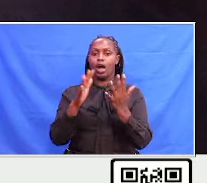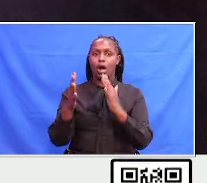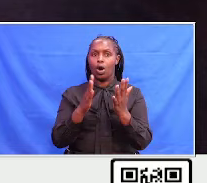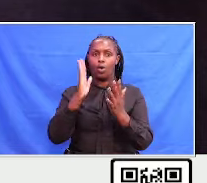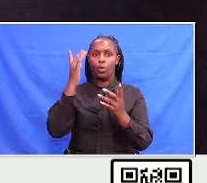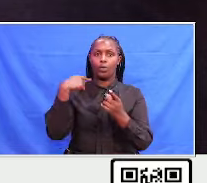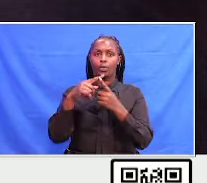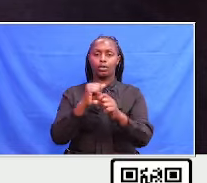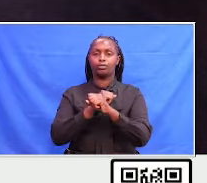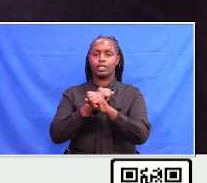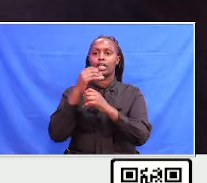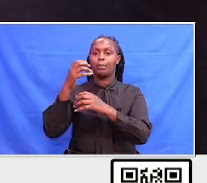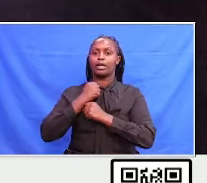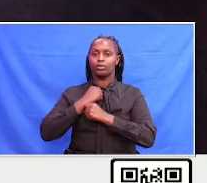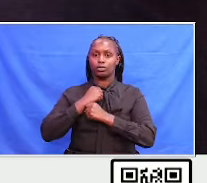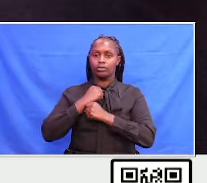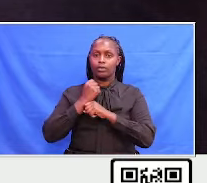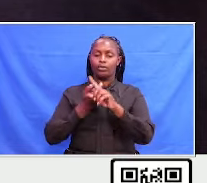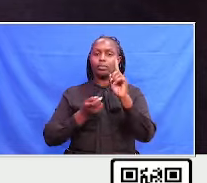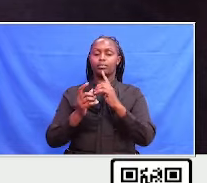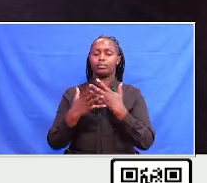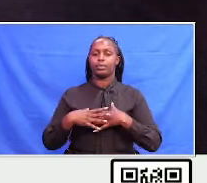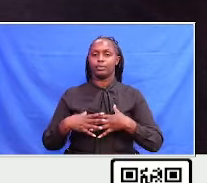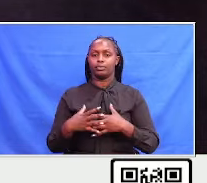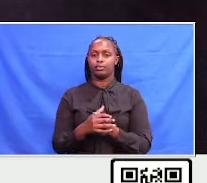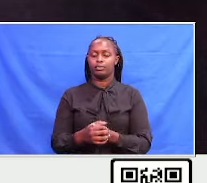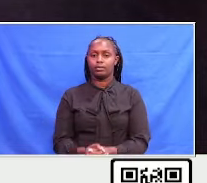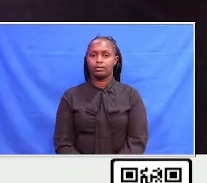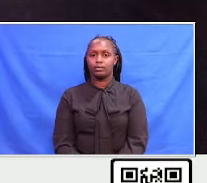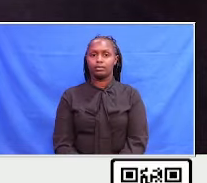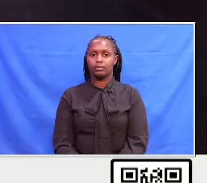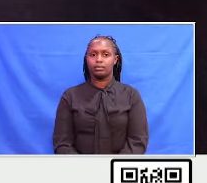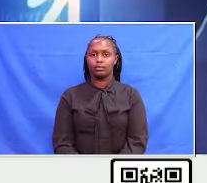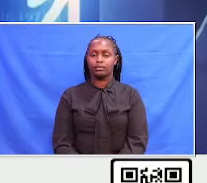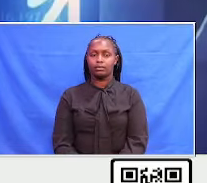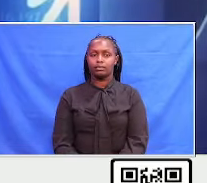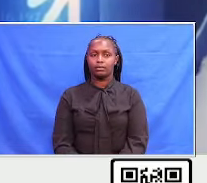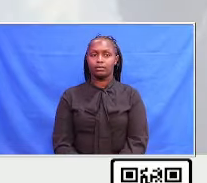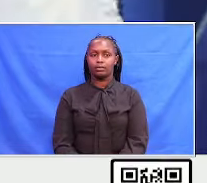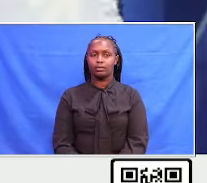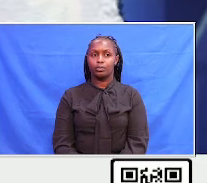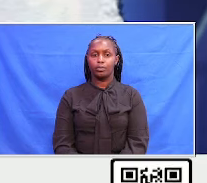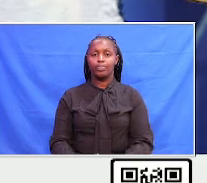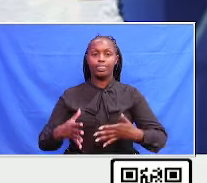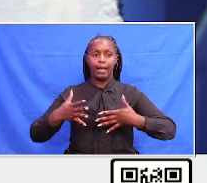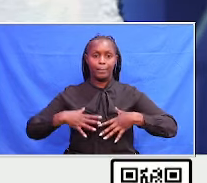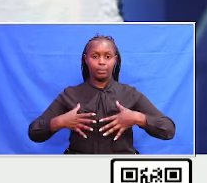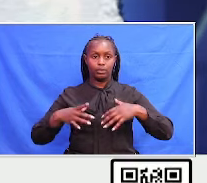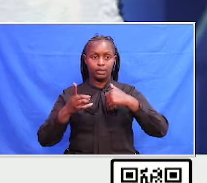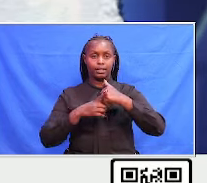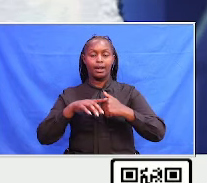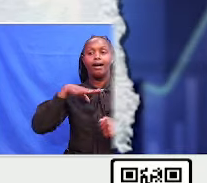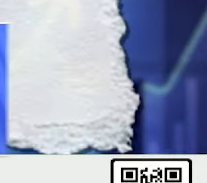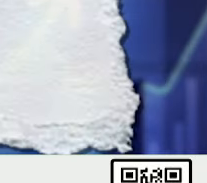nchini. Mwandishi wetu Mwige William anatufungulia taarifa za upeo wa TV 47. Watu sita wameaga dunia